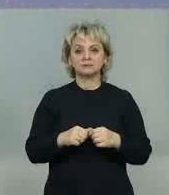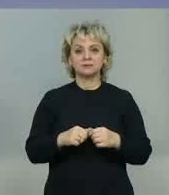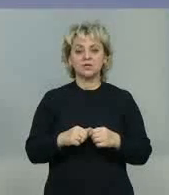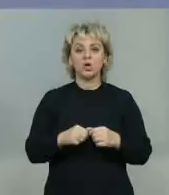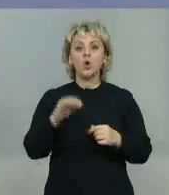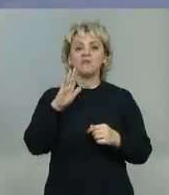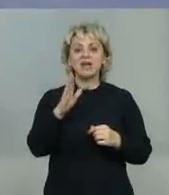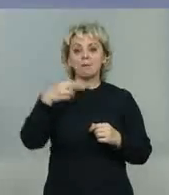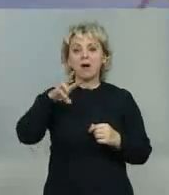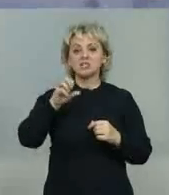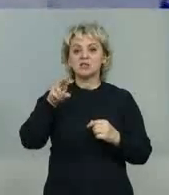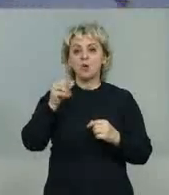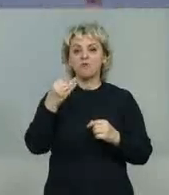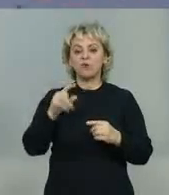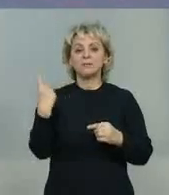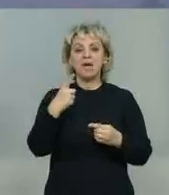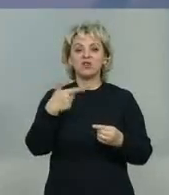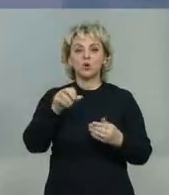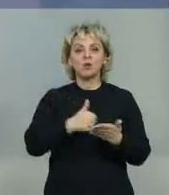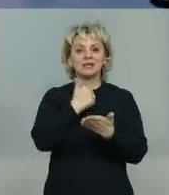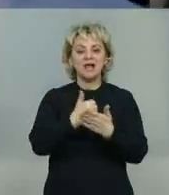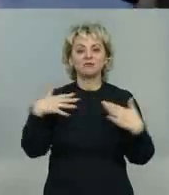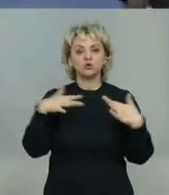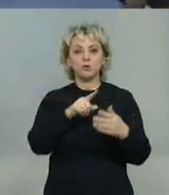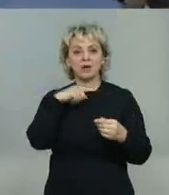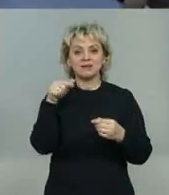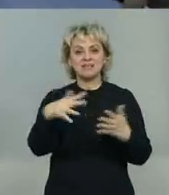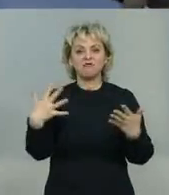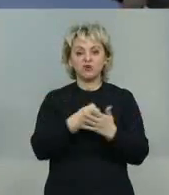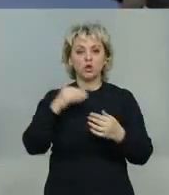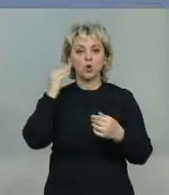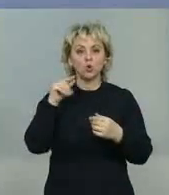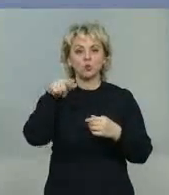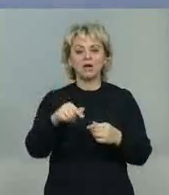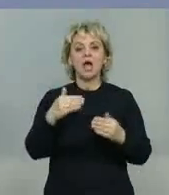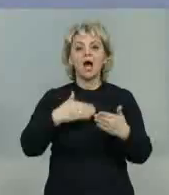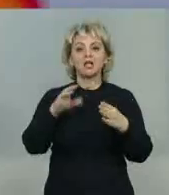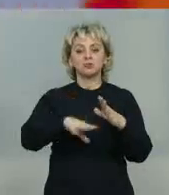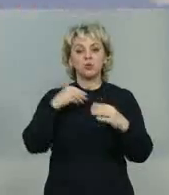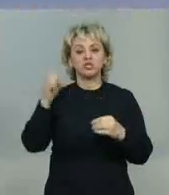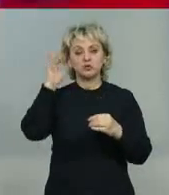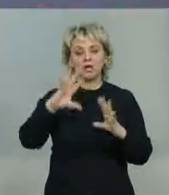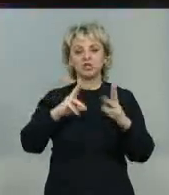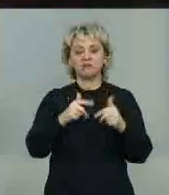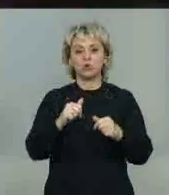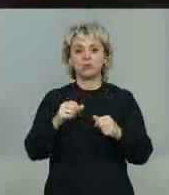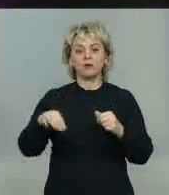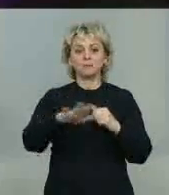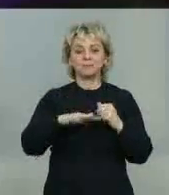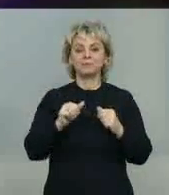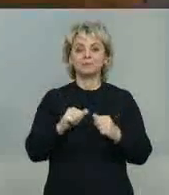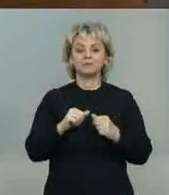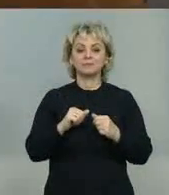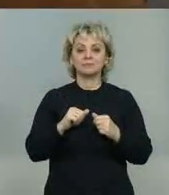У Валерии Масловой есть первый гол за главную сборную. Россиянки обыграли румынок в отборе на чемпионат Европы.